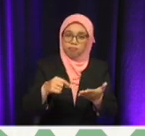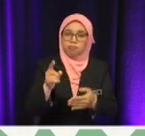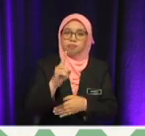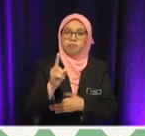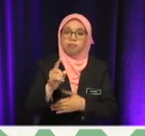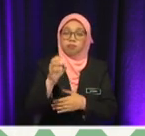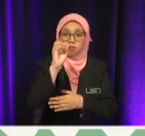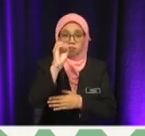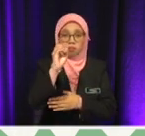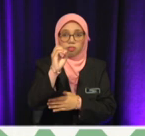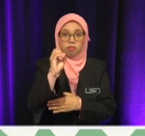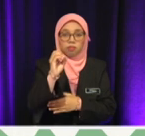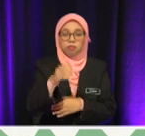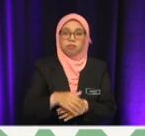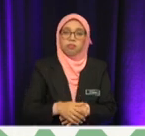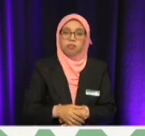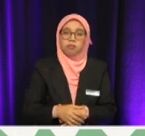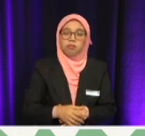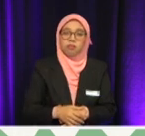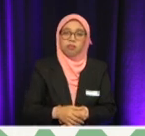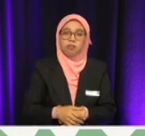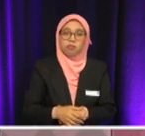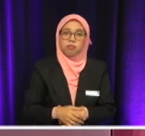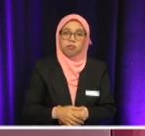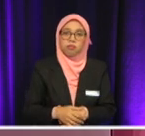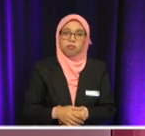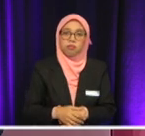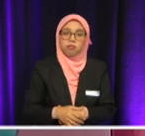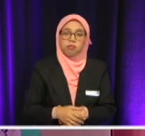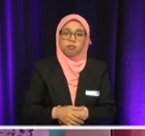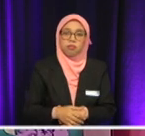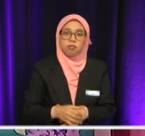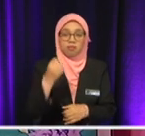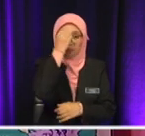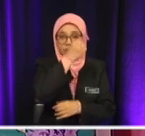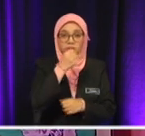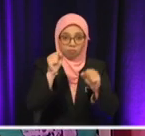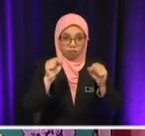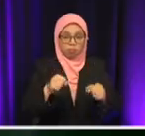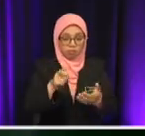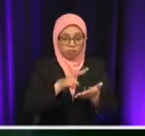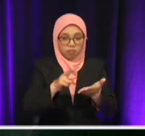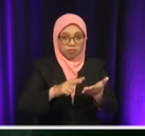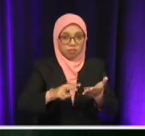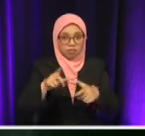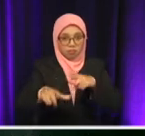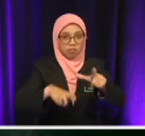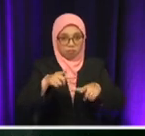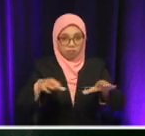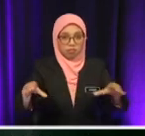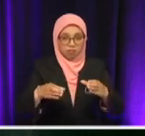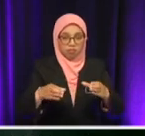tu. Okey, baik. Syafika nanti ya, baca langkah pelaksanaan sebab dia panjang.